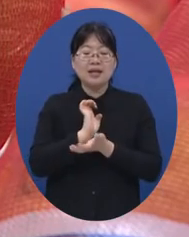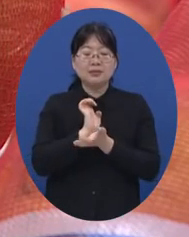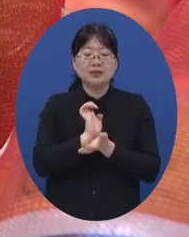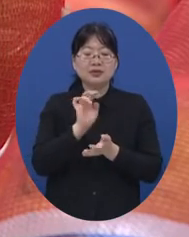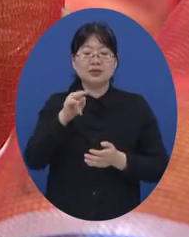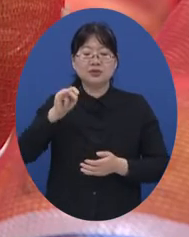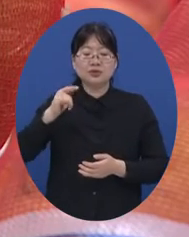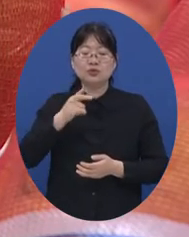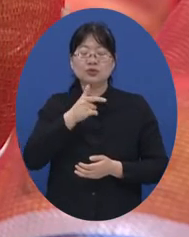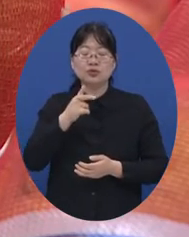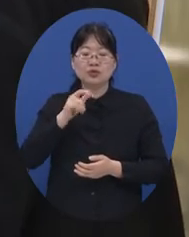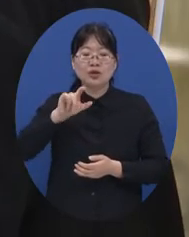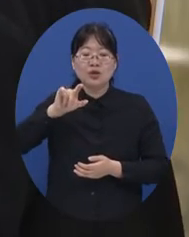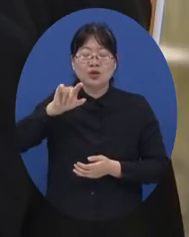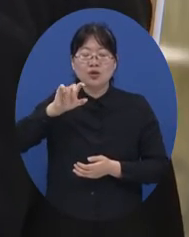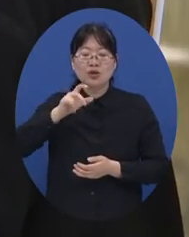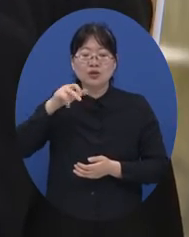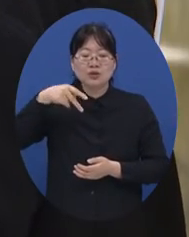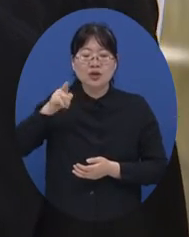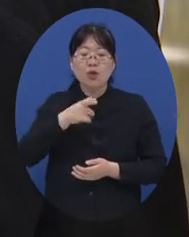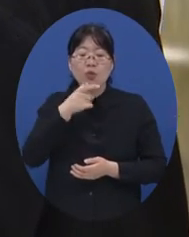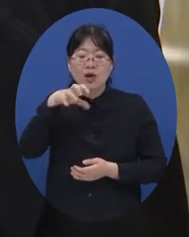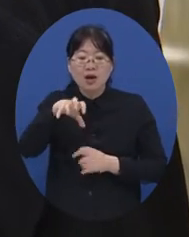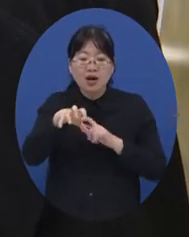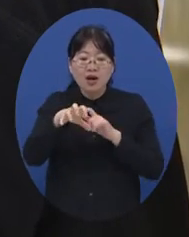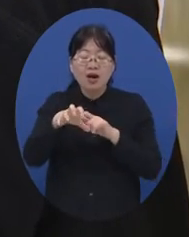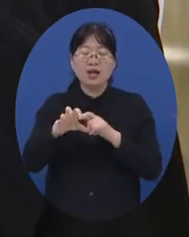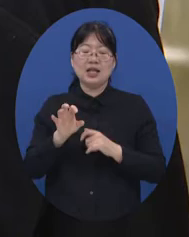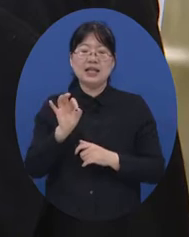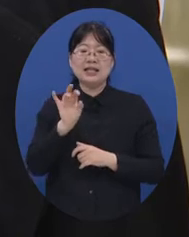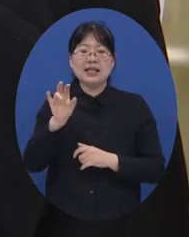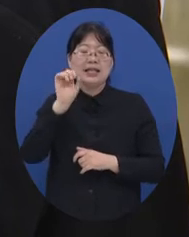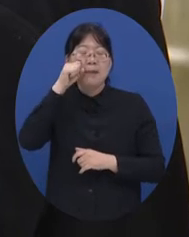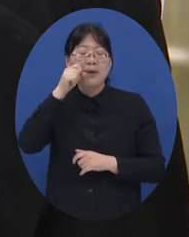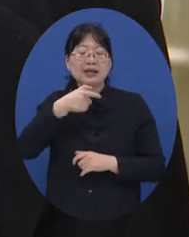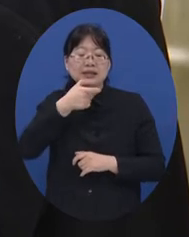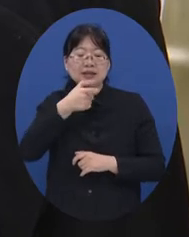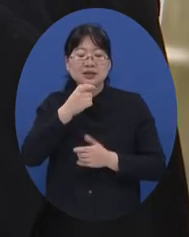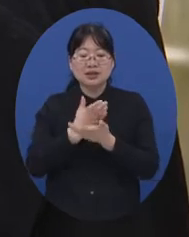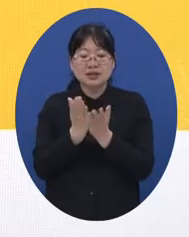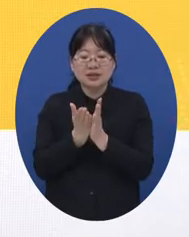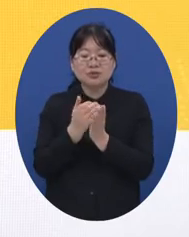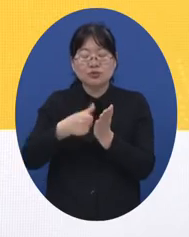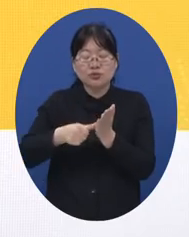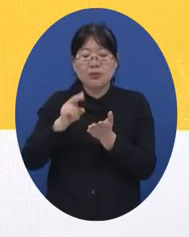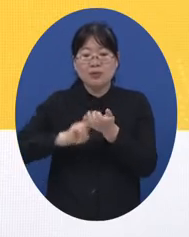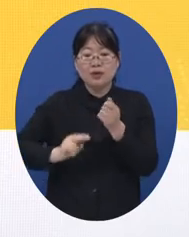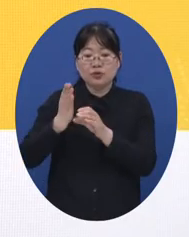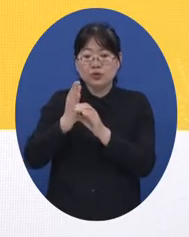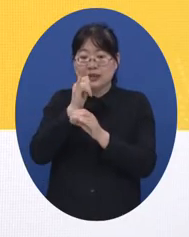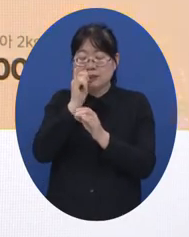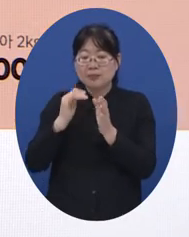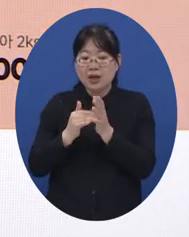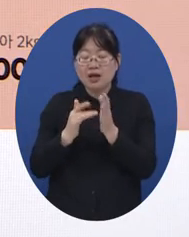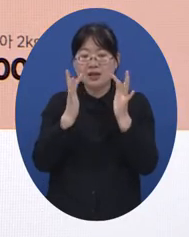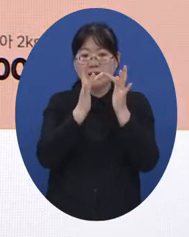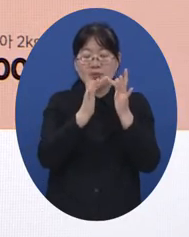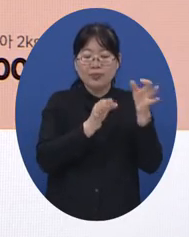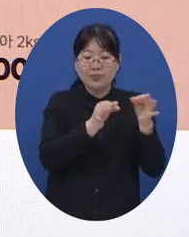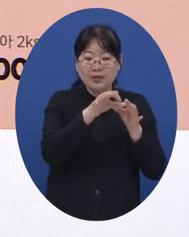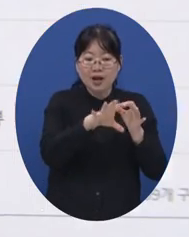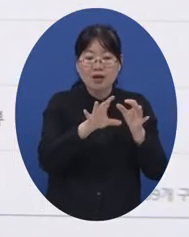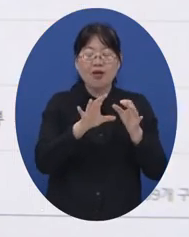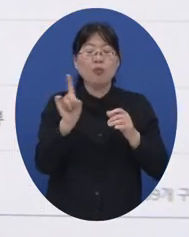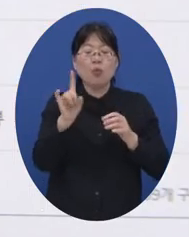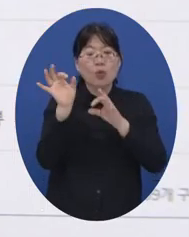차려진 안테나숍에선 양파즙 등 가공식품에 대한 판매전도 이달 말까지 열립니다. 경기 사이버장터 등